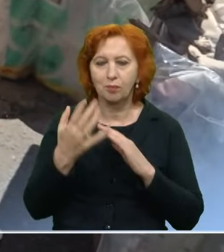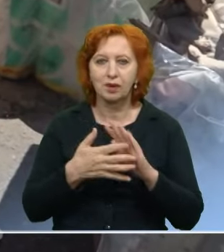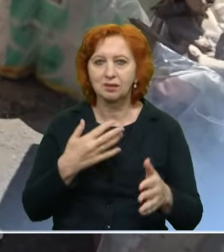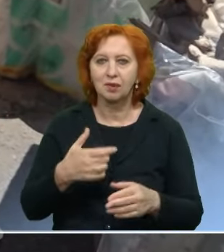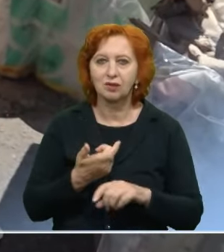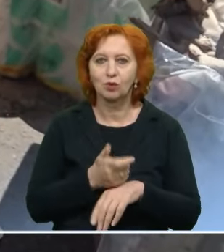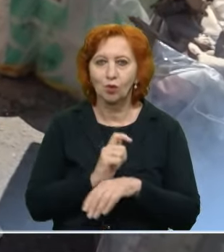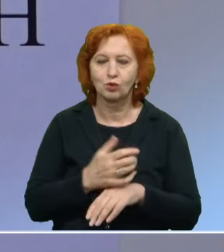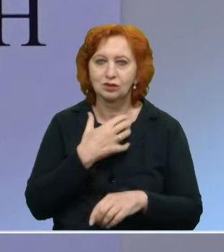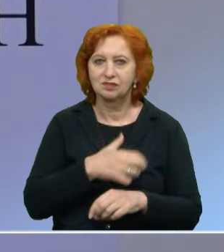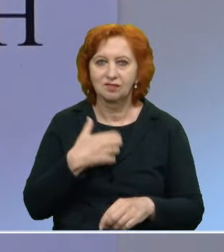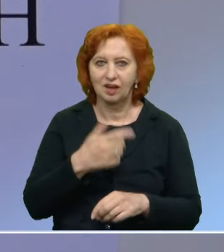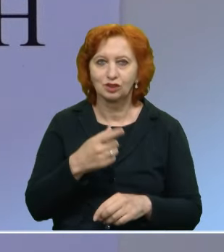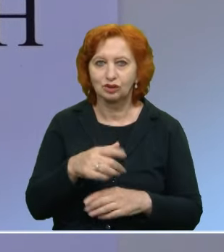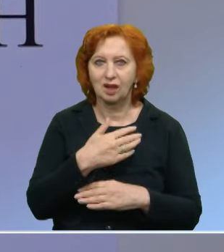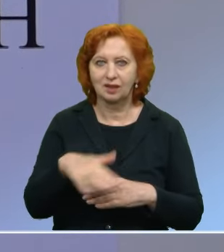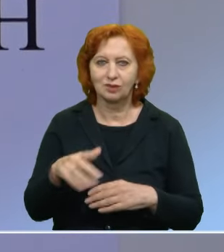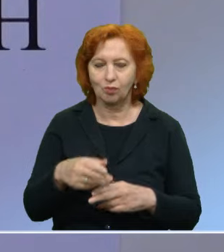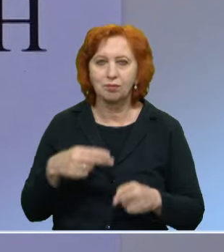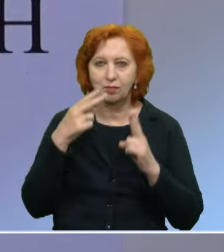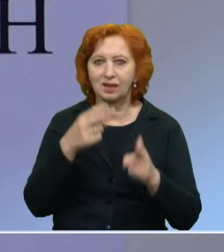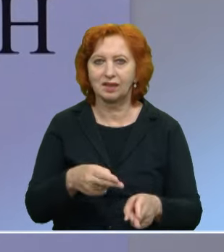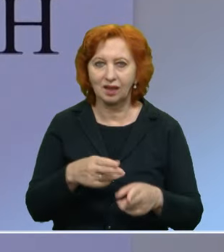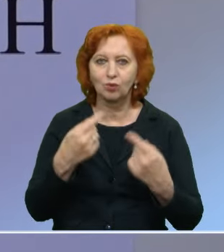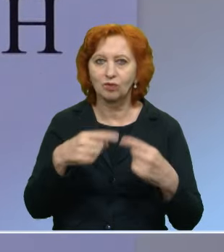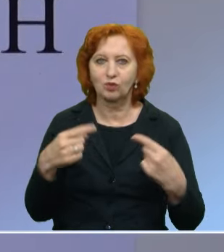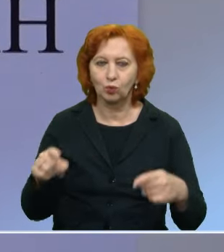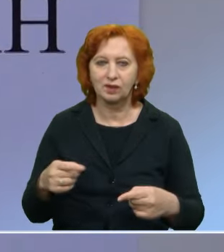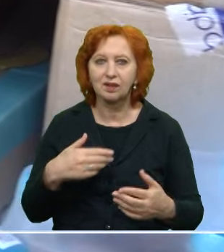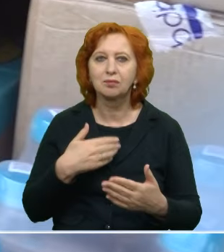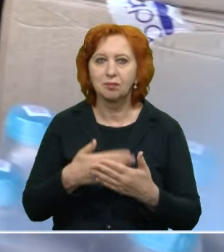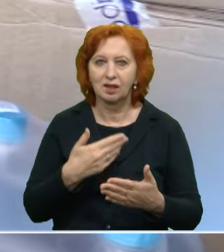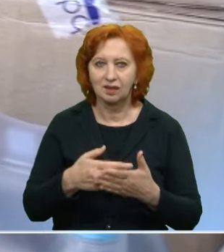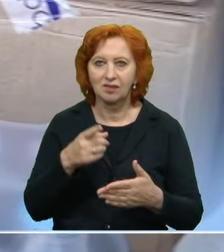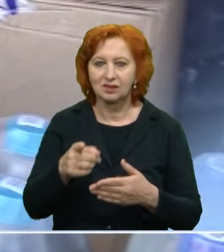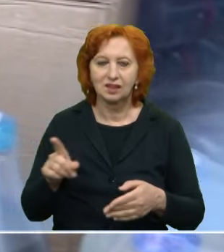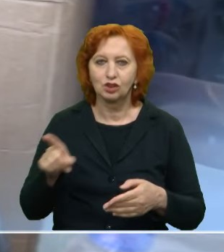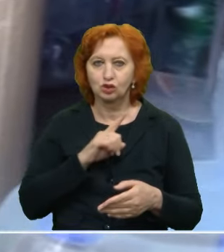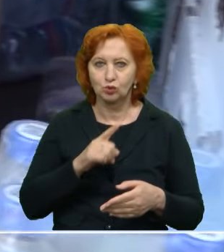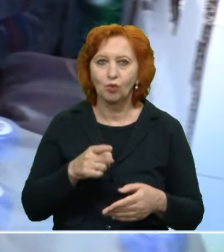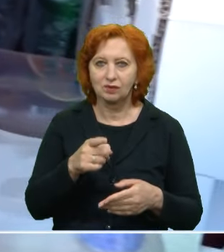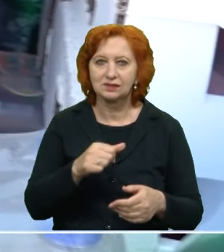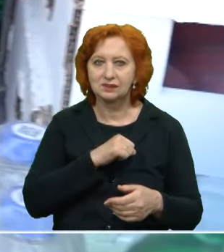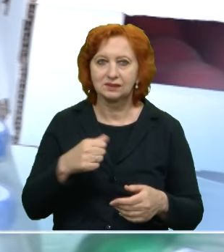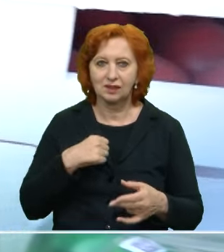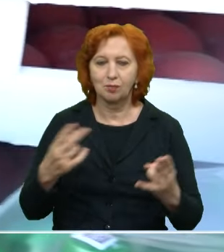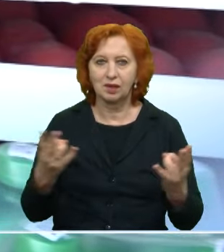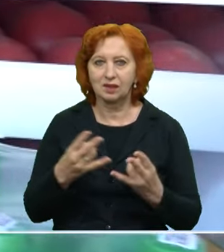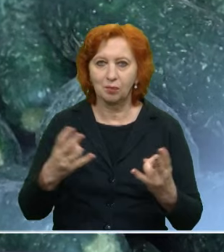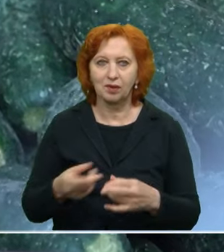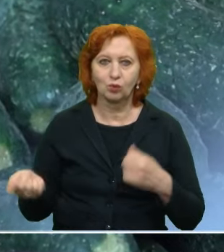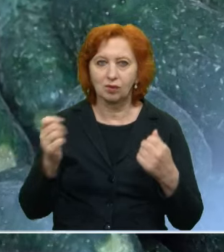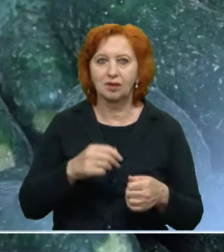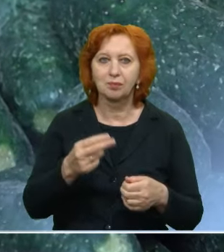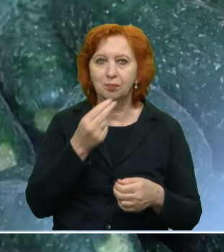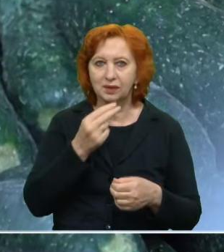важна связь тыла и фронта. Поэтому и приветы от других «Патриотов» здесь ждут. Привезли бойцам все самое необходимое – воду,